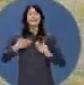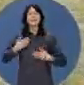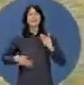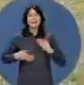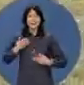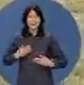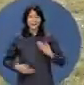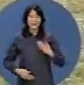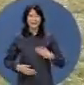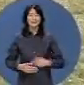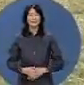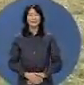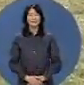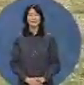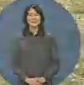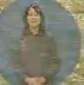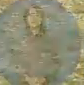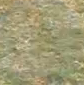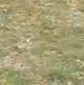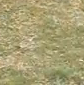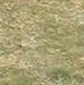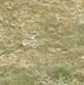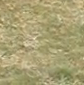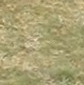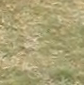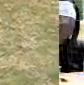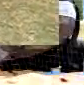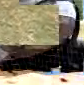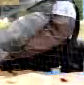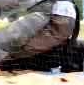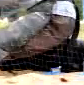触れていました